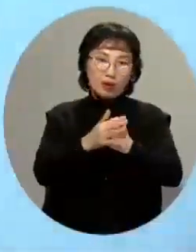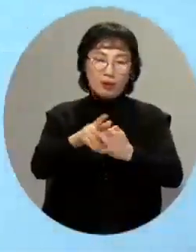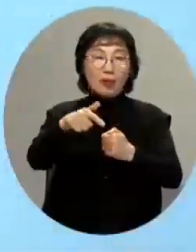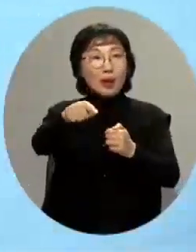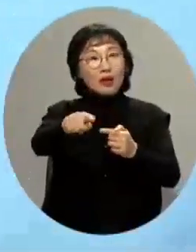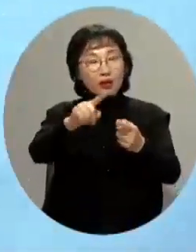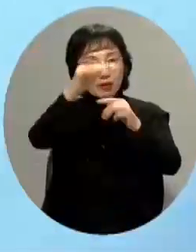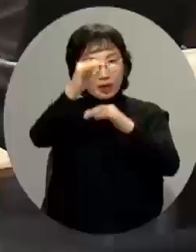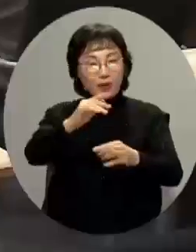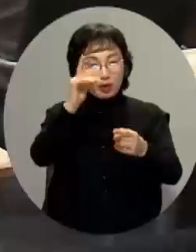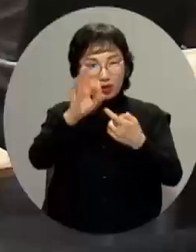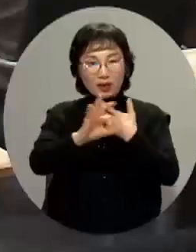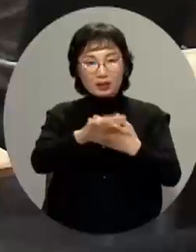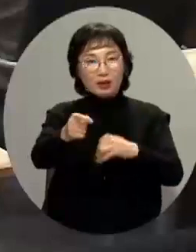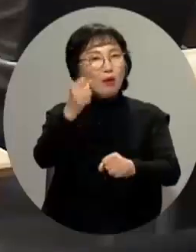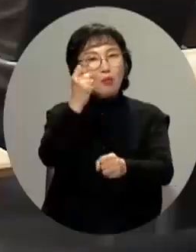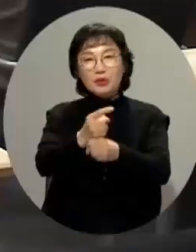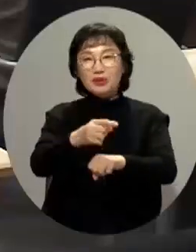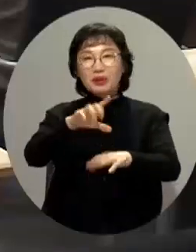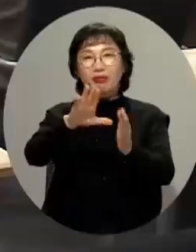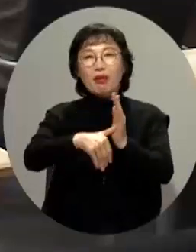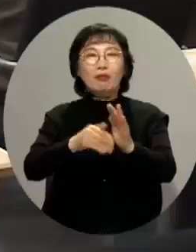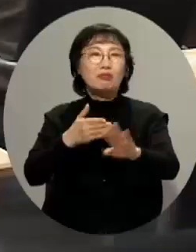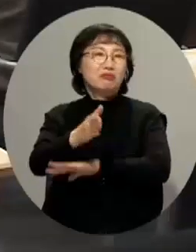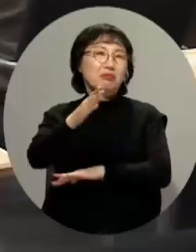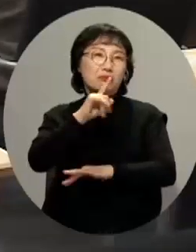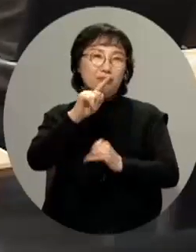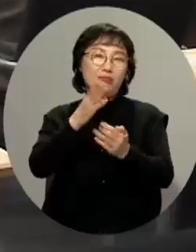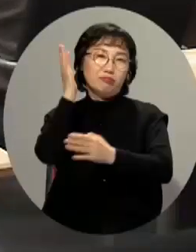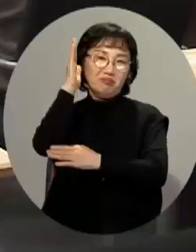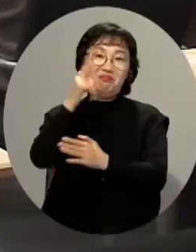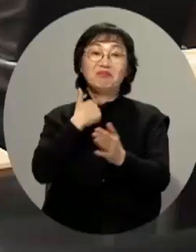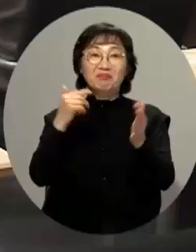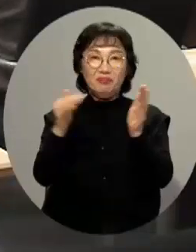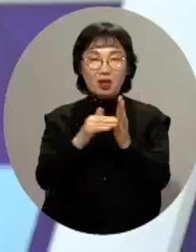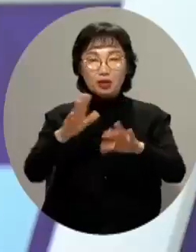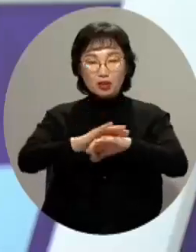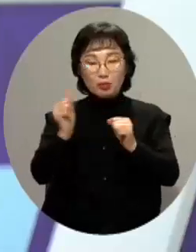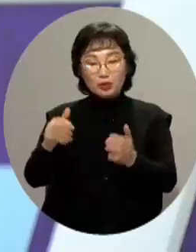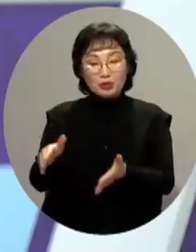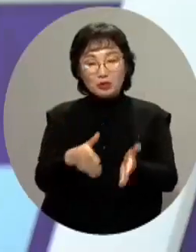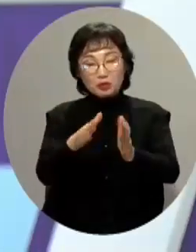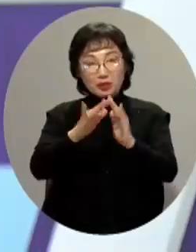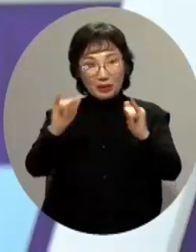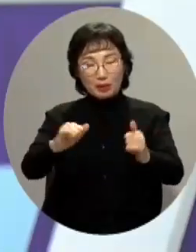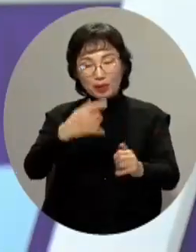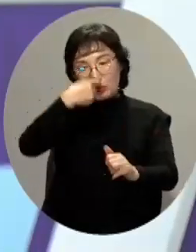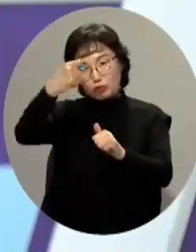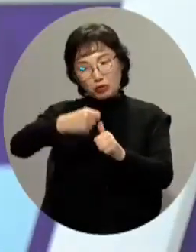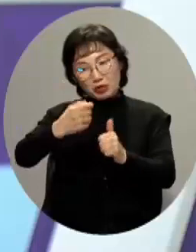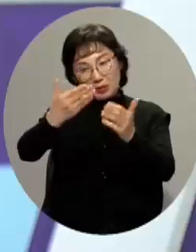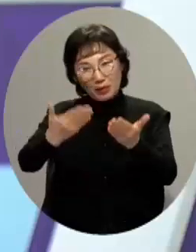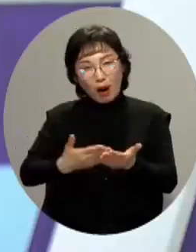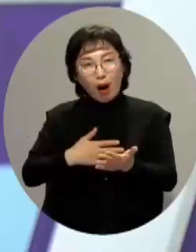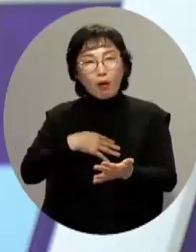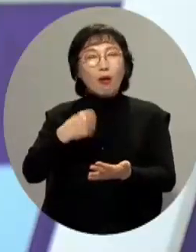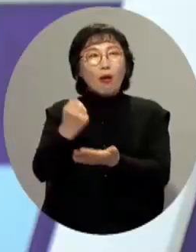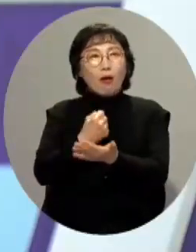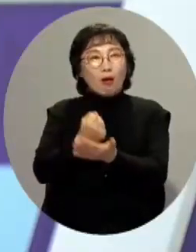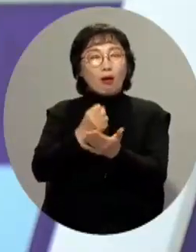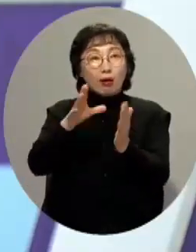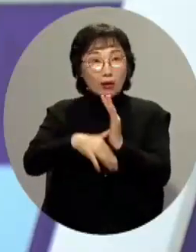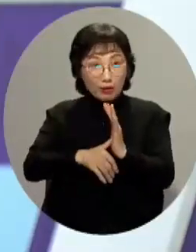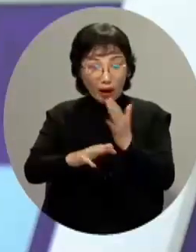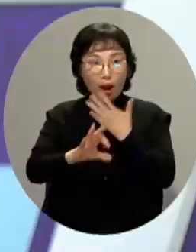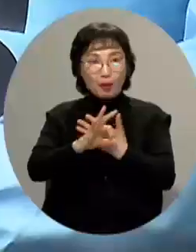강성희 후보는 만시지탄이라고 잘라 말했습니다. 전북도민들이 홀대당하고 땅을 칠 때 했으면 좋았을 것이라는